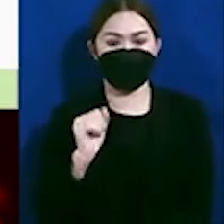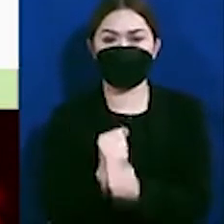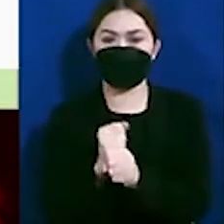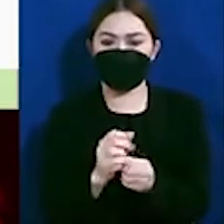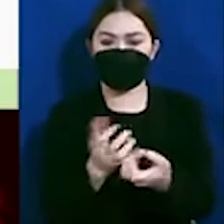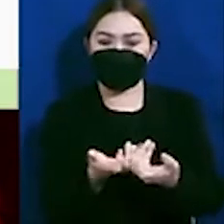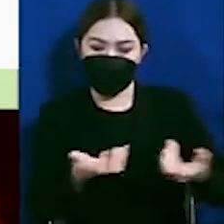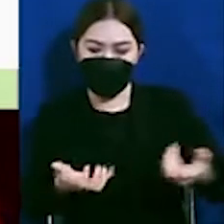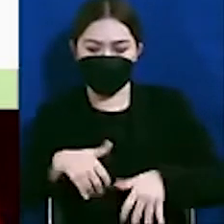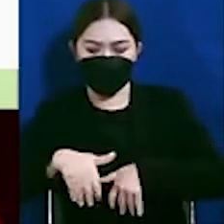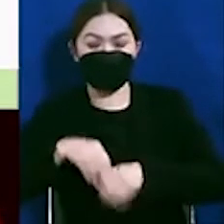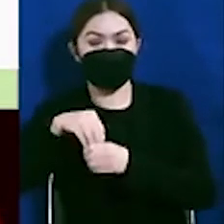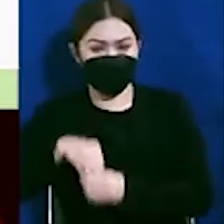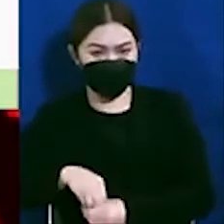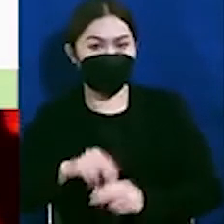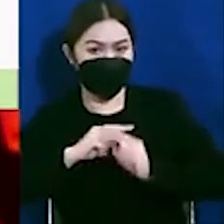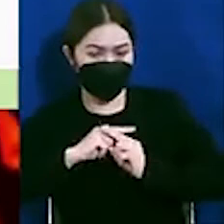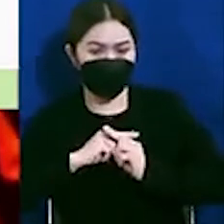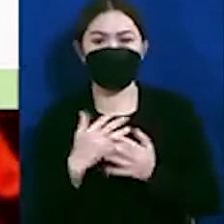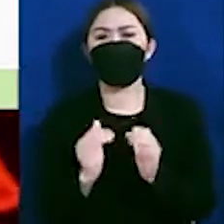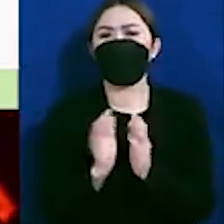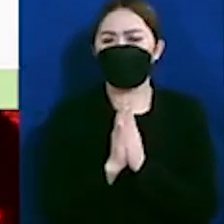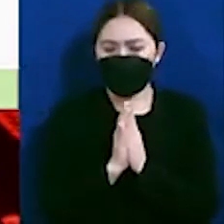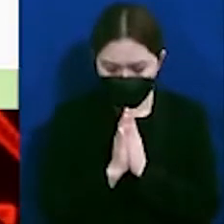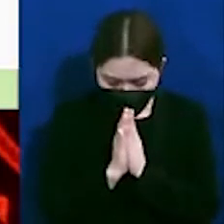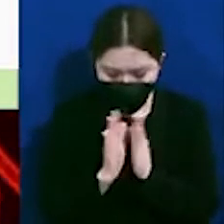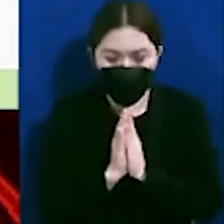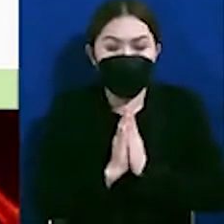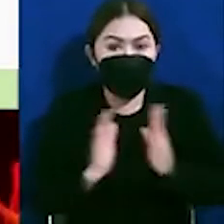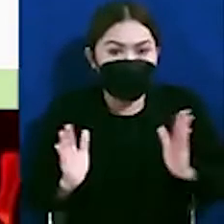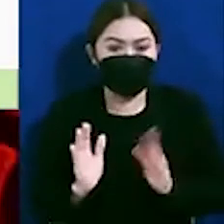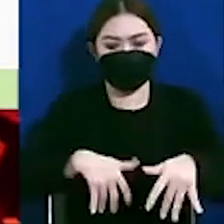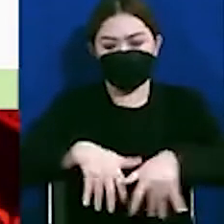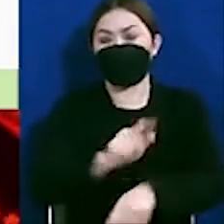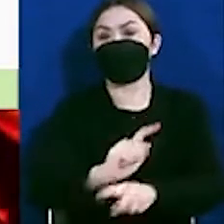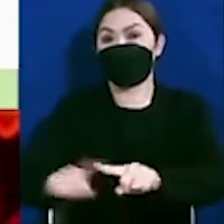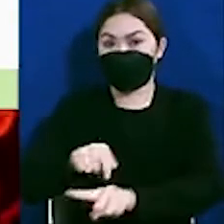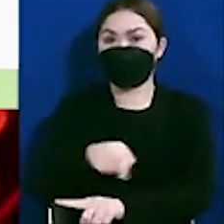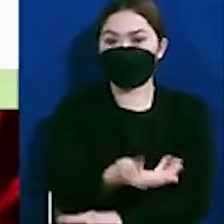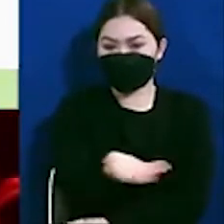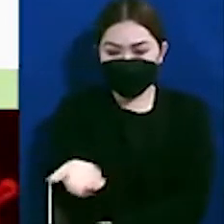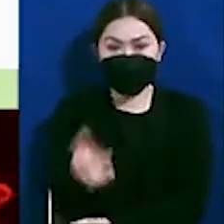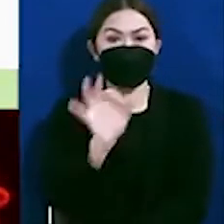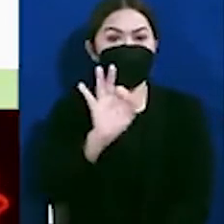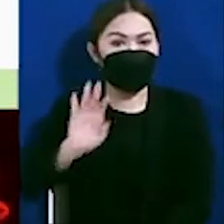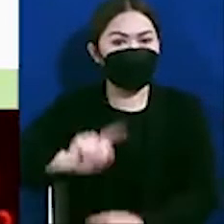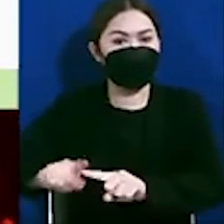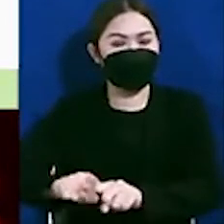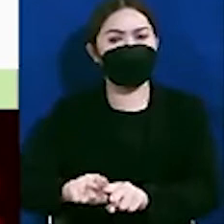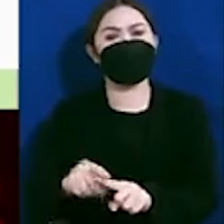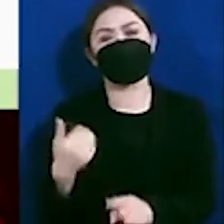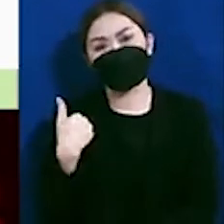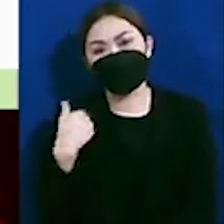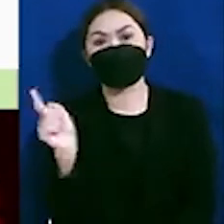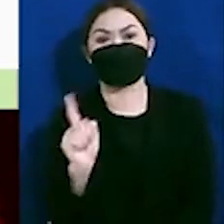เรื่องของการแยกกับตัวในชุมชนนอกเหนือจากนั้นต้องขอบคุณนะครับภาคประชาสังคมที่เป็นเพจต่างๆนะครับไม่